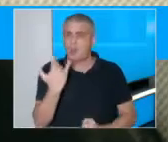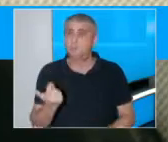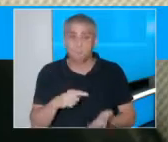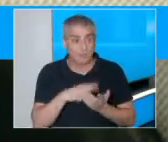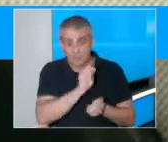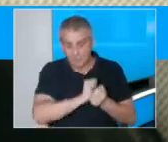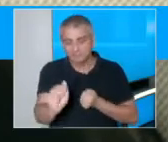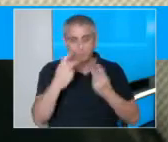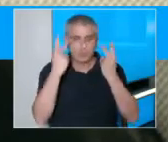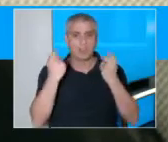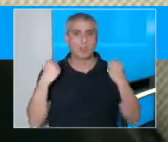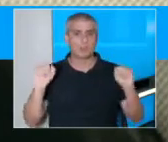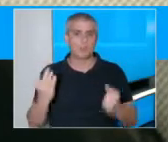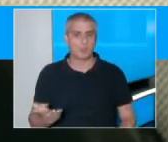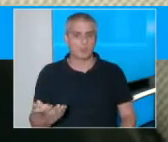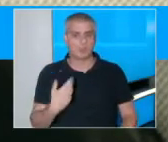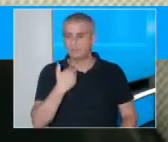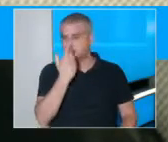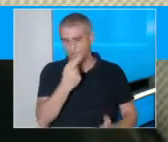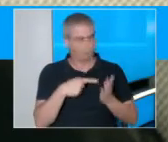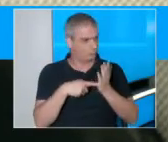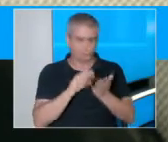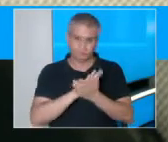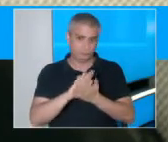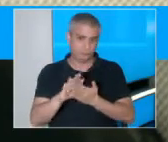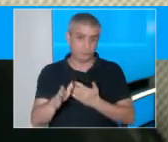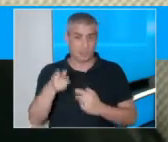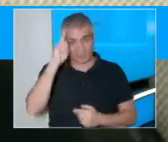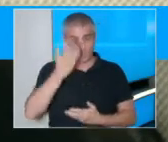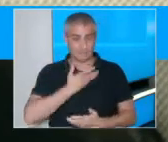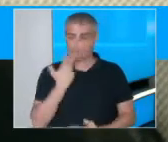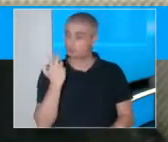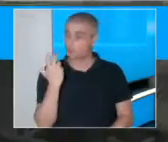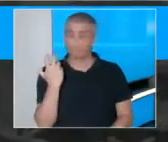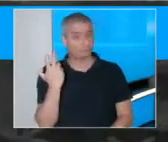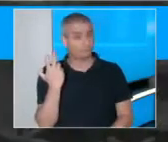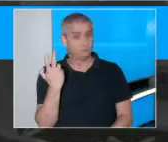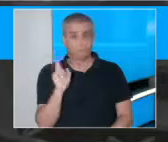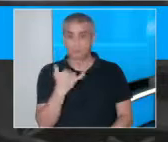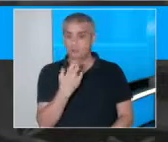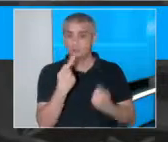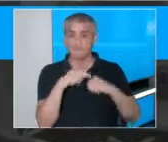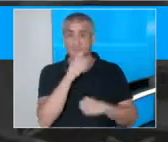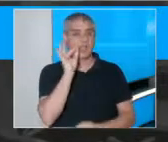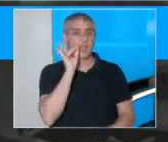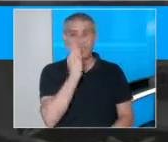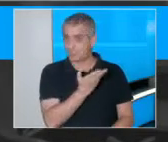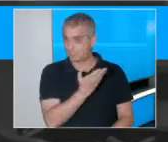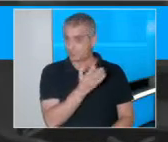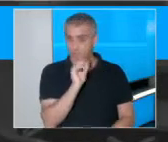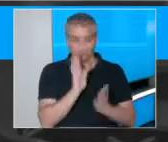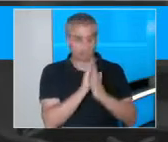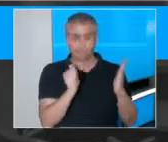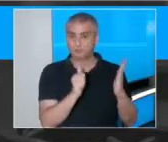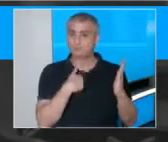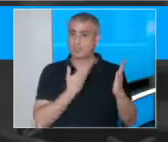כי הם רמסו את העיקרון הדמוקרטי, אני אסביר לך את זה בצורה מאוד פשוטה, הליכוד קיבל 30 מנדטים, יש עכשיו ועדה של קנאביס, נגיד של